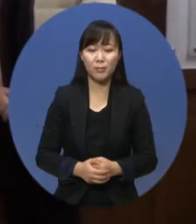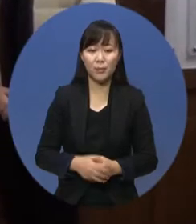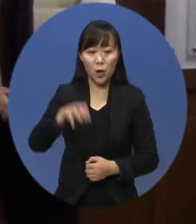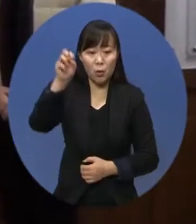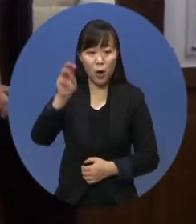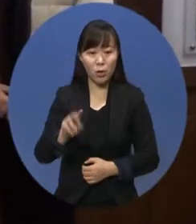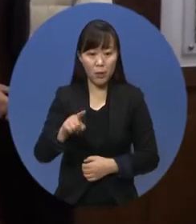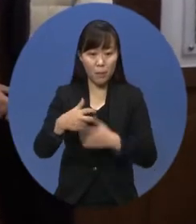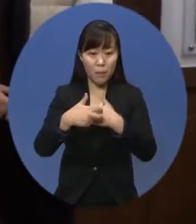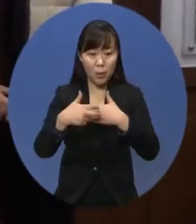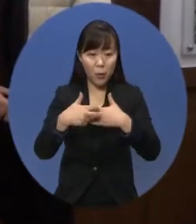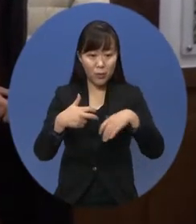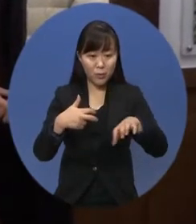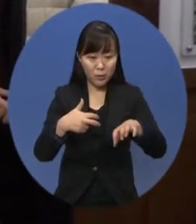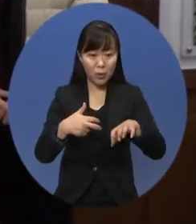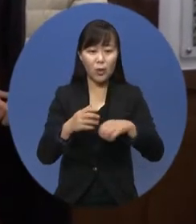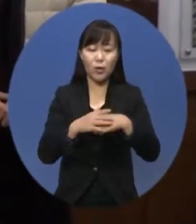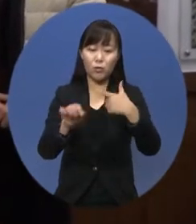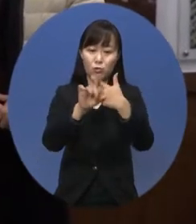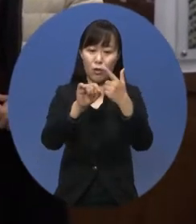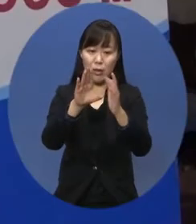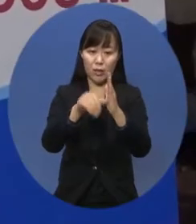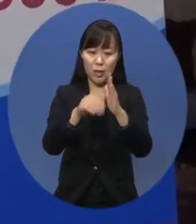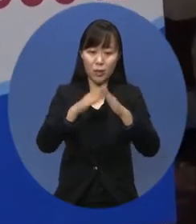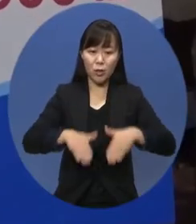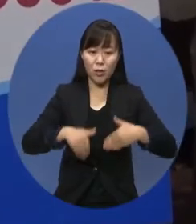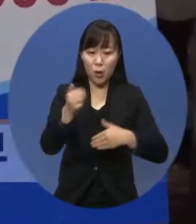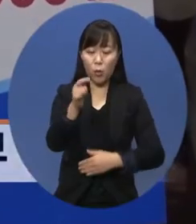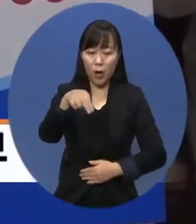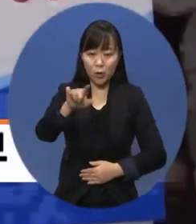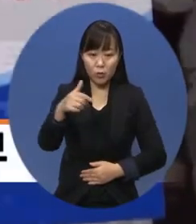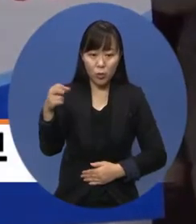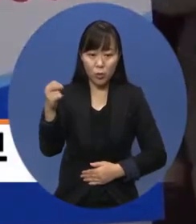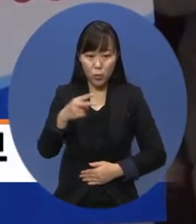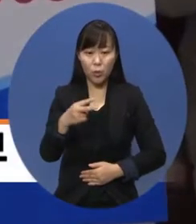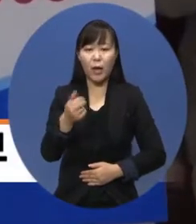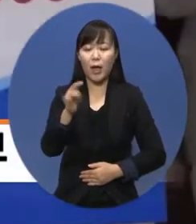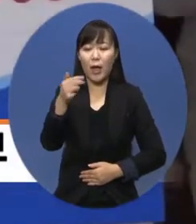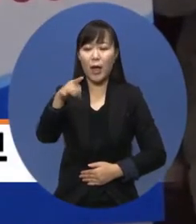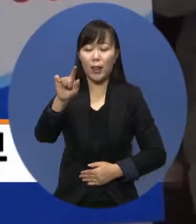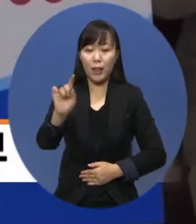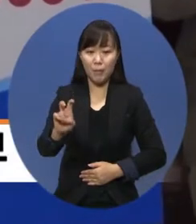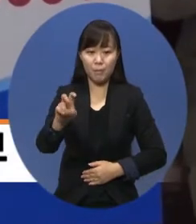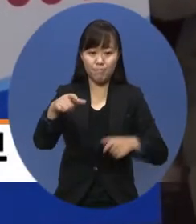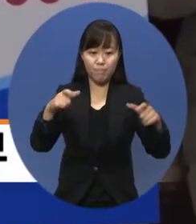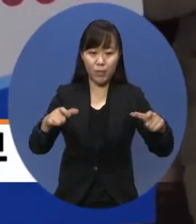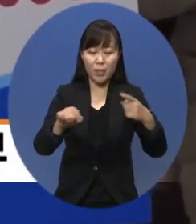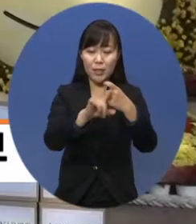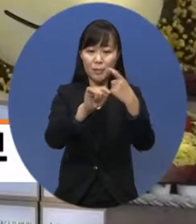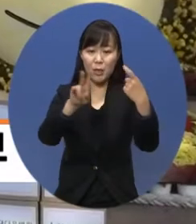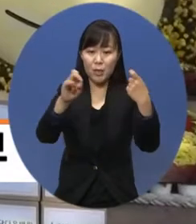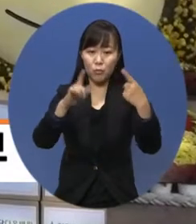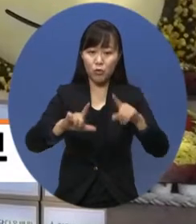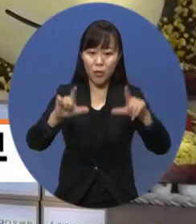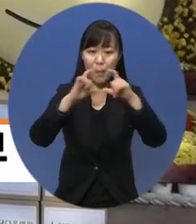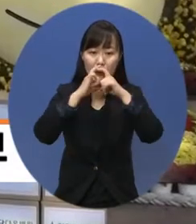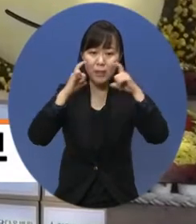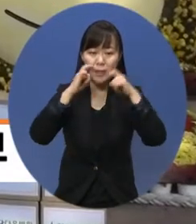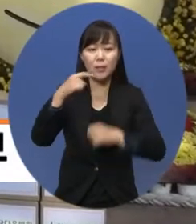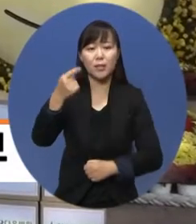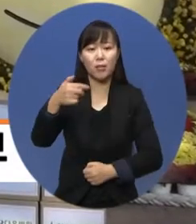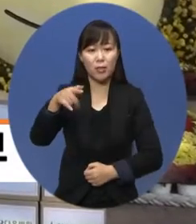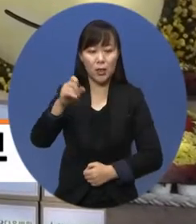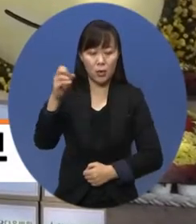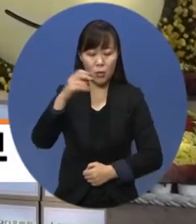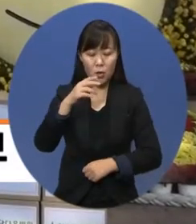광주에 있는 한 병원이 지난 6월에 전남 화순군에 이어 전남 해남군에 지난 11월 26일 마스크